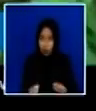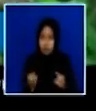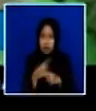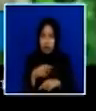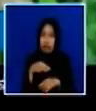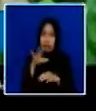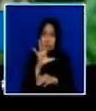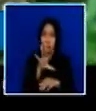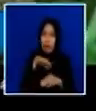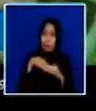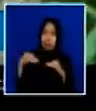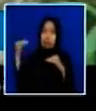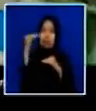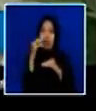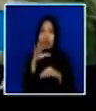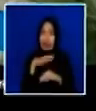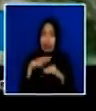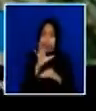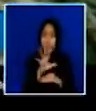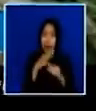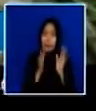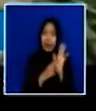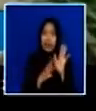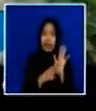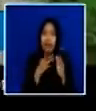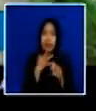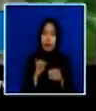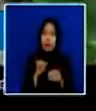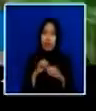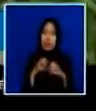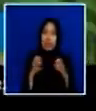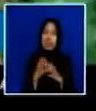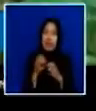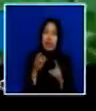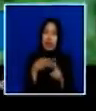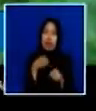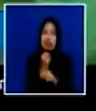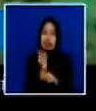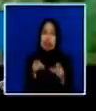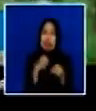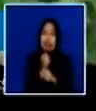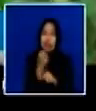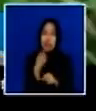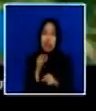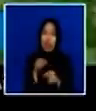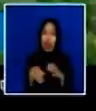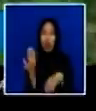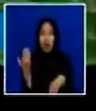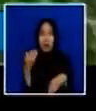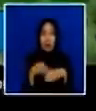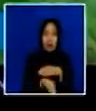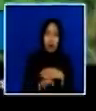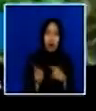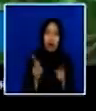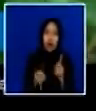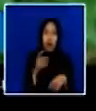permukaan tanah lebah berukuran cukup besar dengan gelang warna orange melingkar di tubuhnya Itu tampak keluar masuk sarang saat ada orang